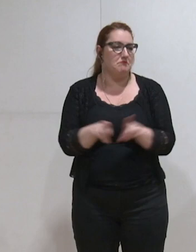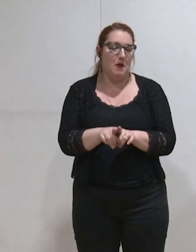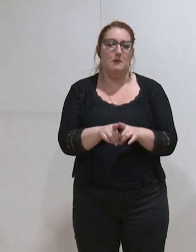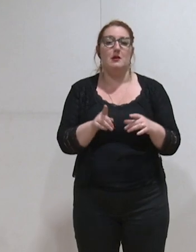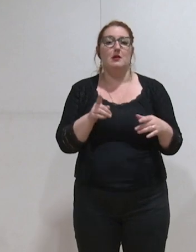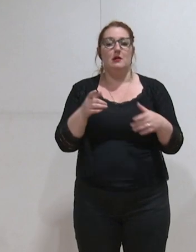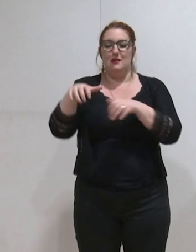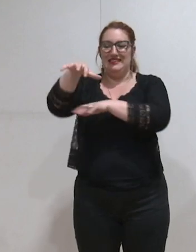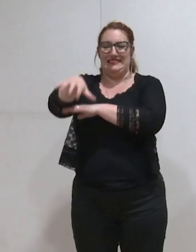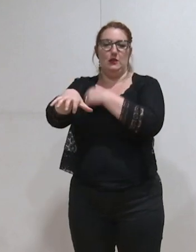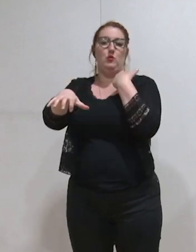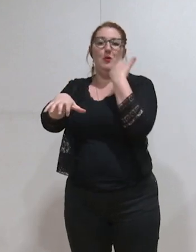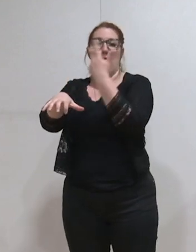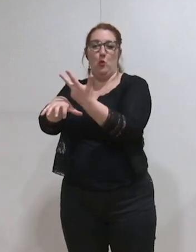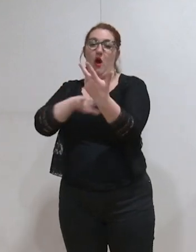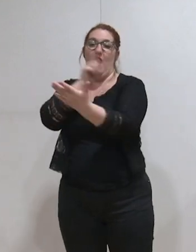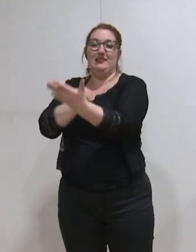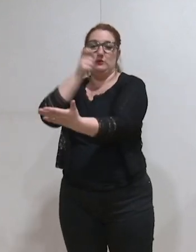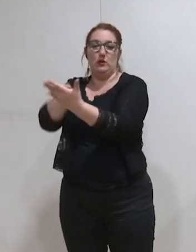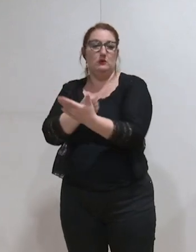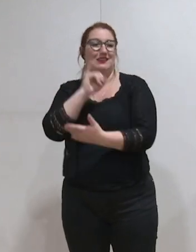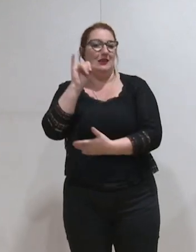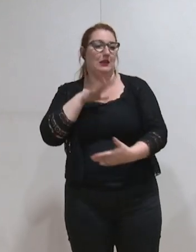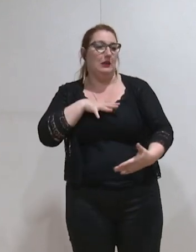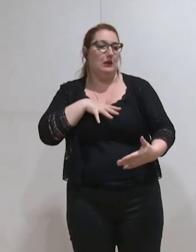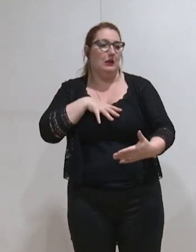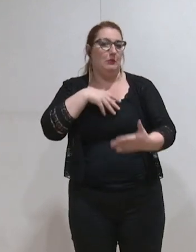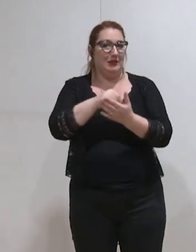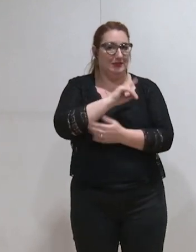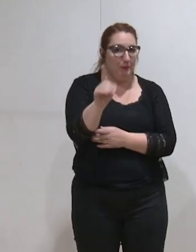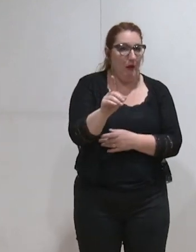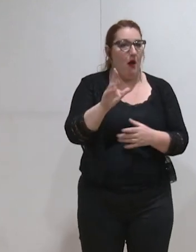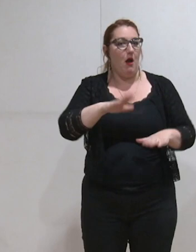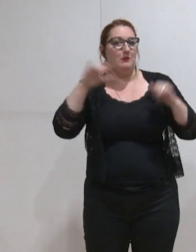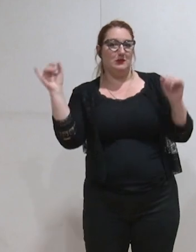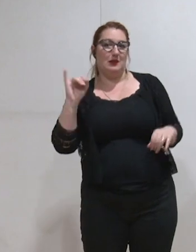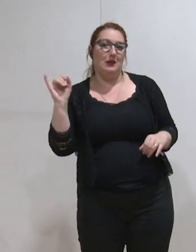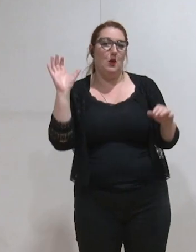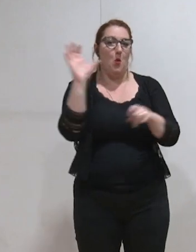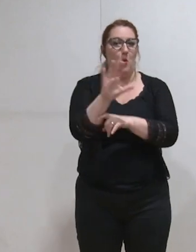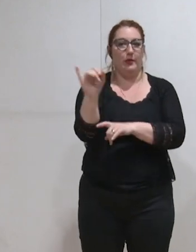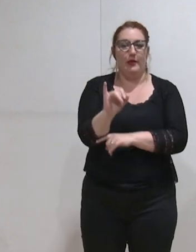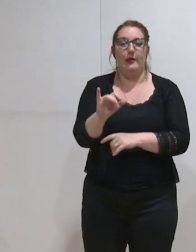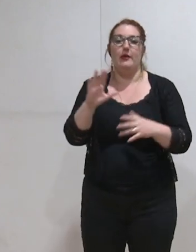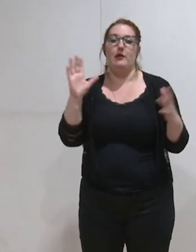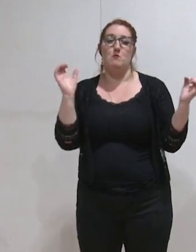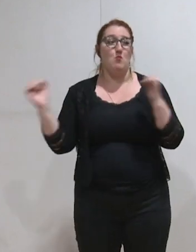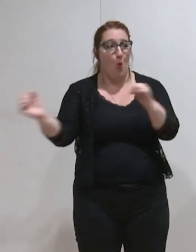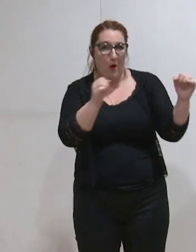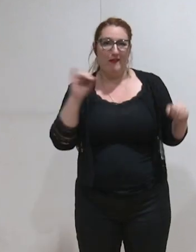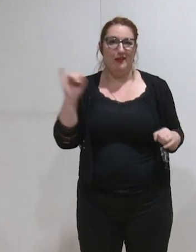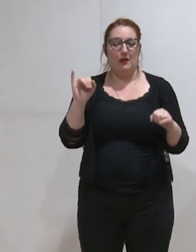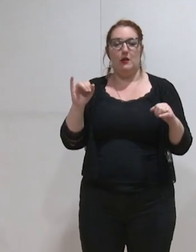le silo 3 cette fois-ci c'est les acquisitions qui ne prend pas part au vote qui s'abstient qui est contre qui est